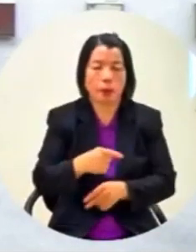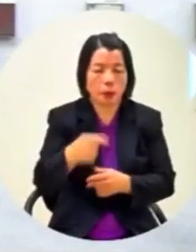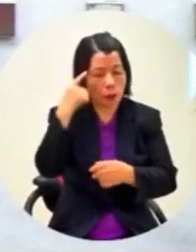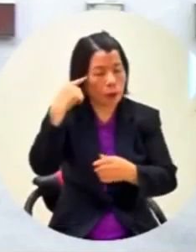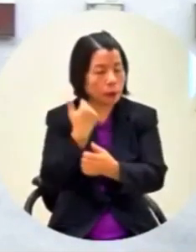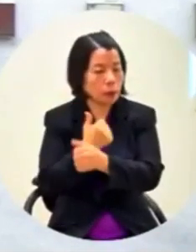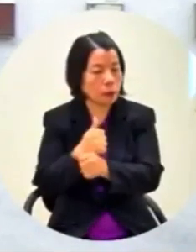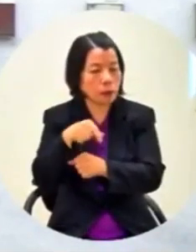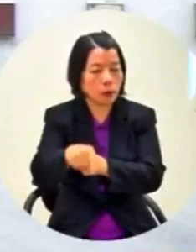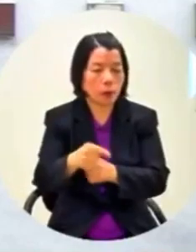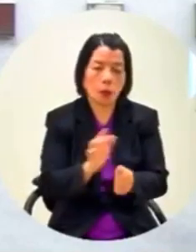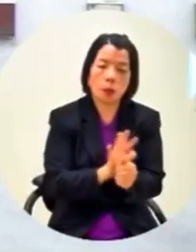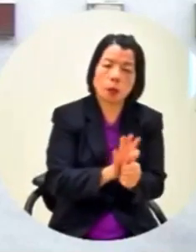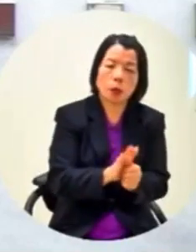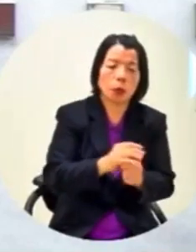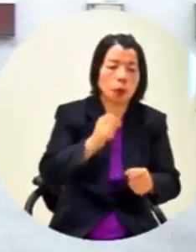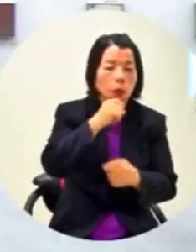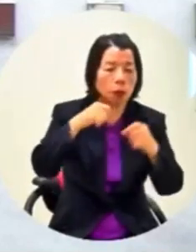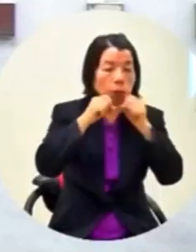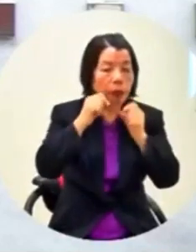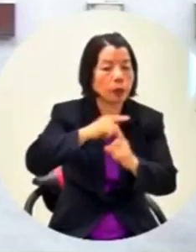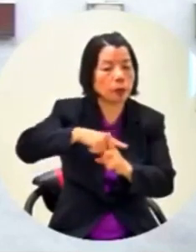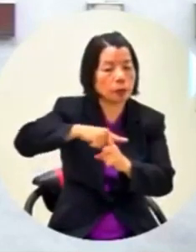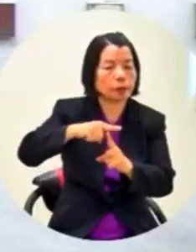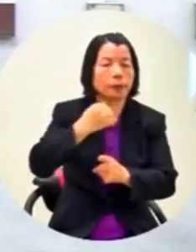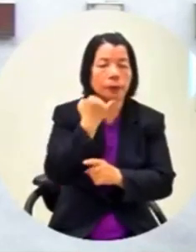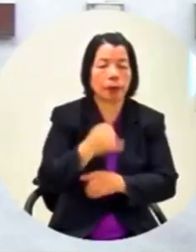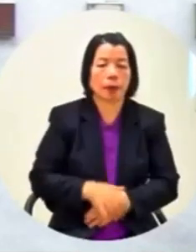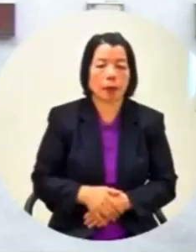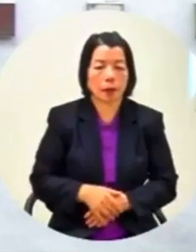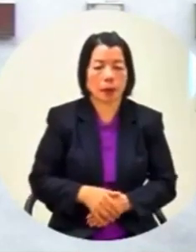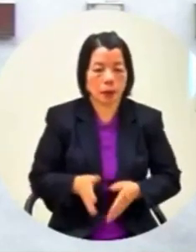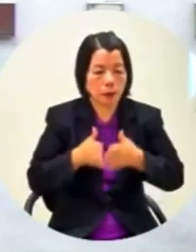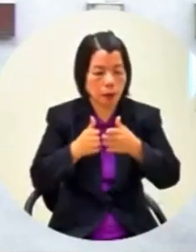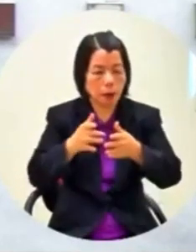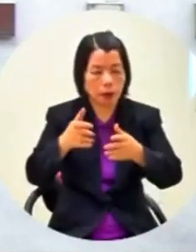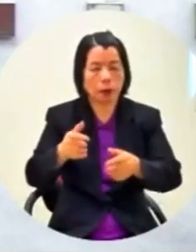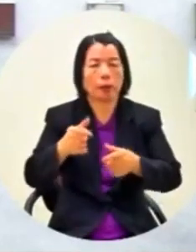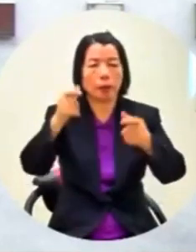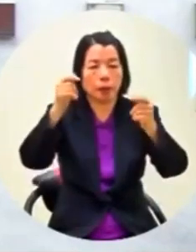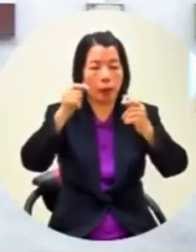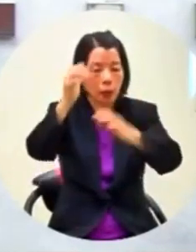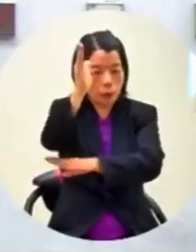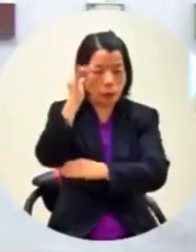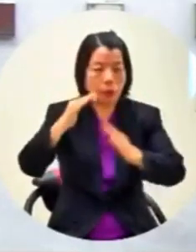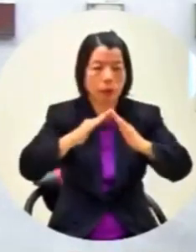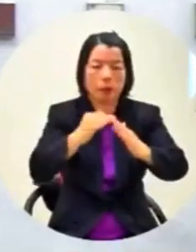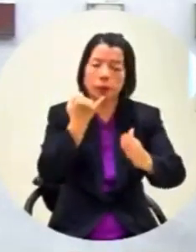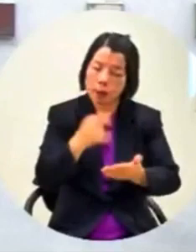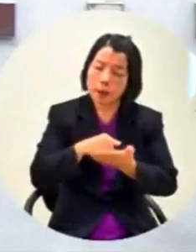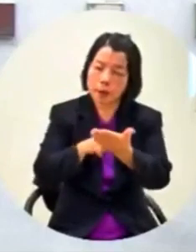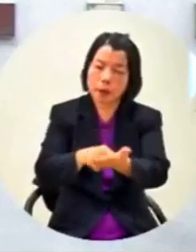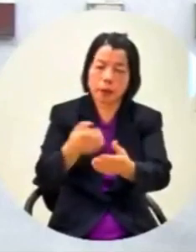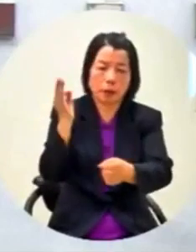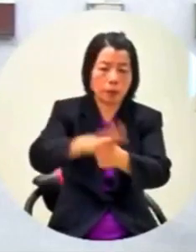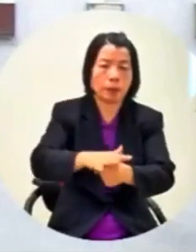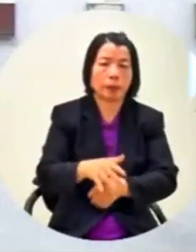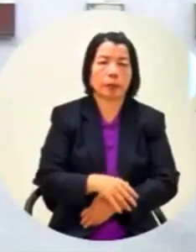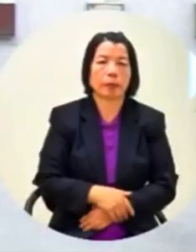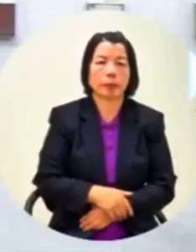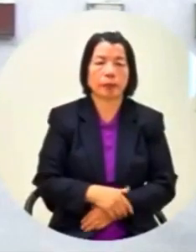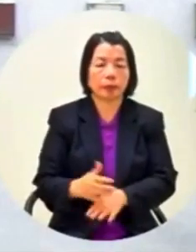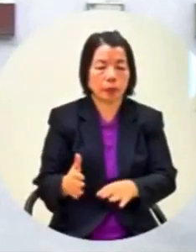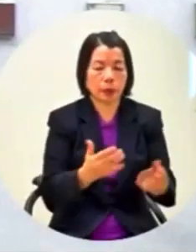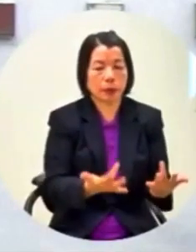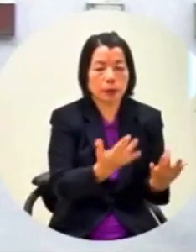质，也都可以向市政府申请相关研发的补助。在产业的防疫，我